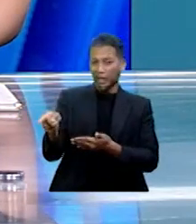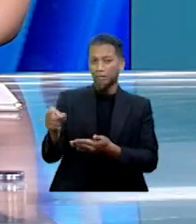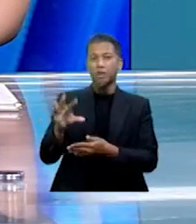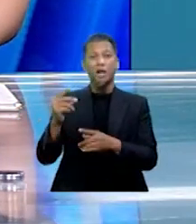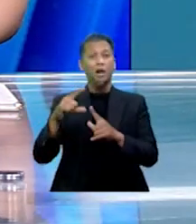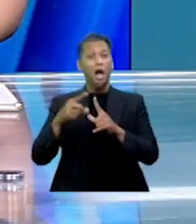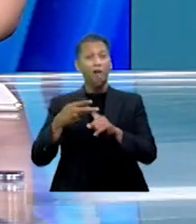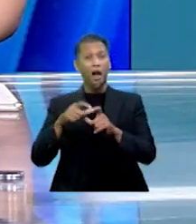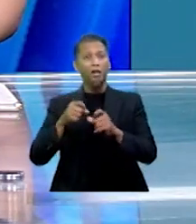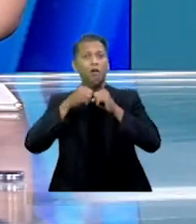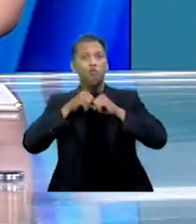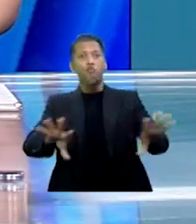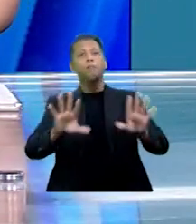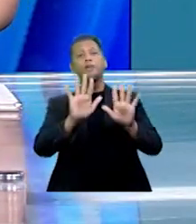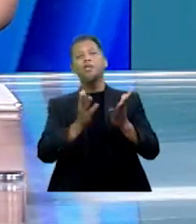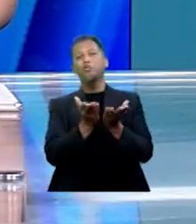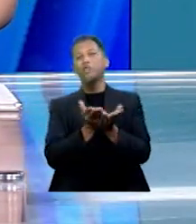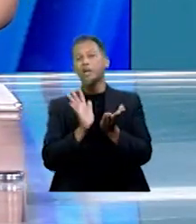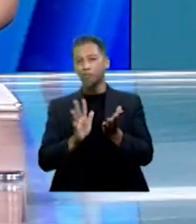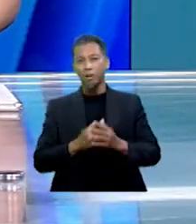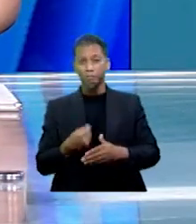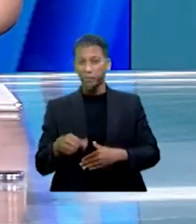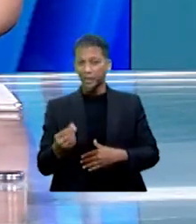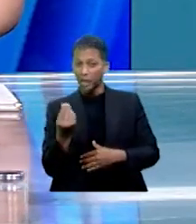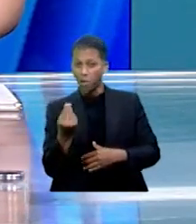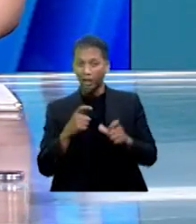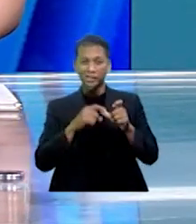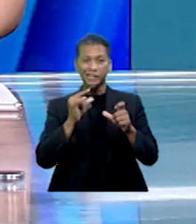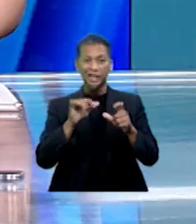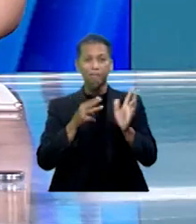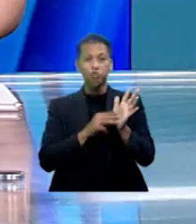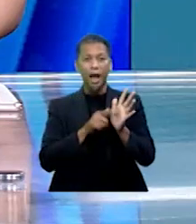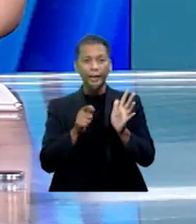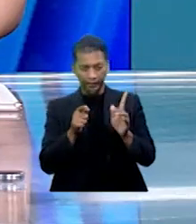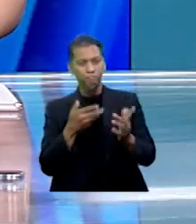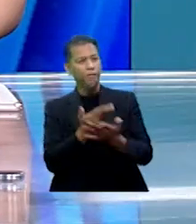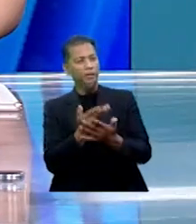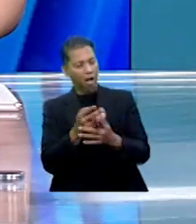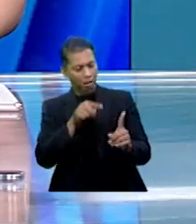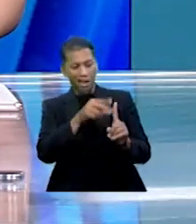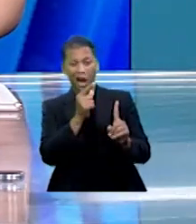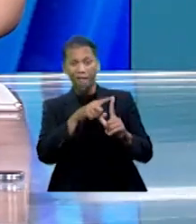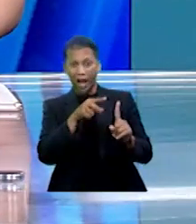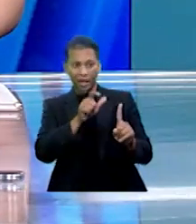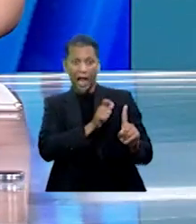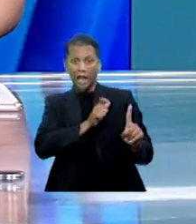Rafael beredar di media sosial. Menteri Keuangan Sri Mulyani juga memerintahkan pemeriksaan harta kekayaan